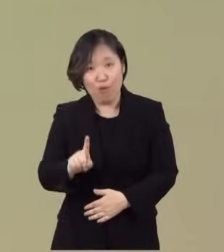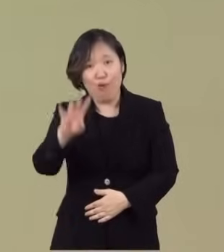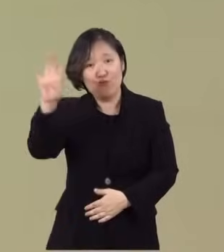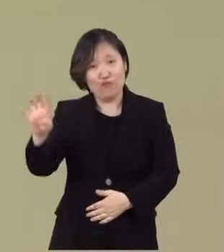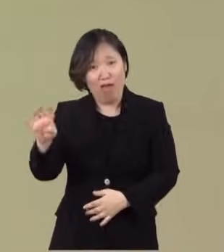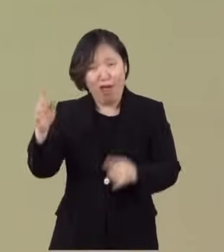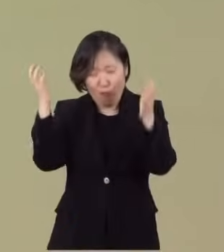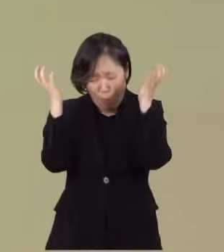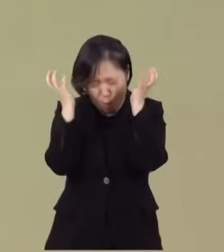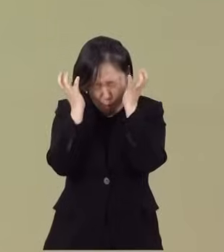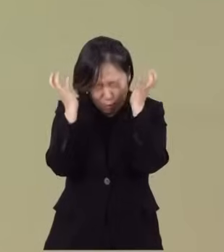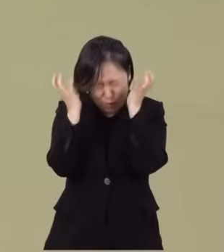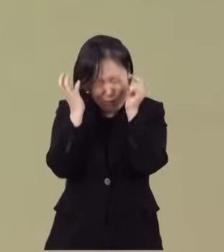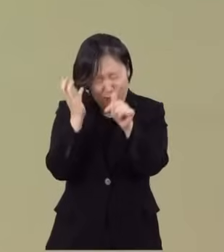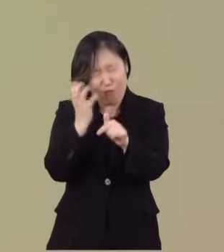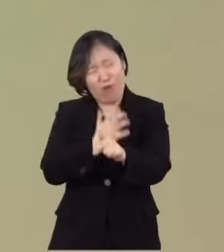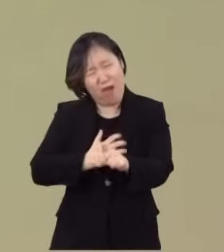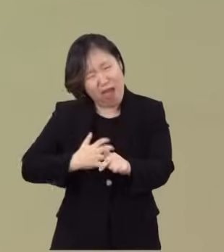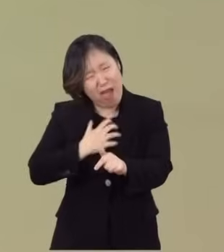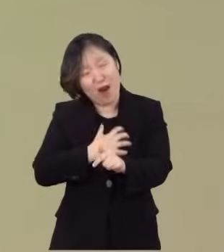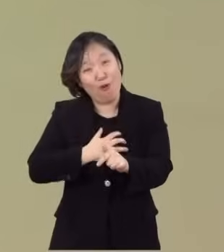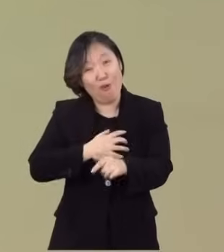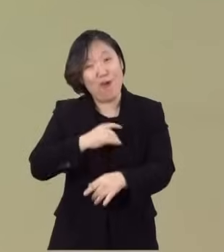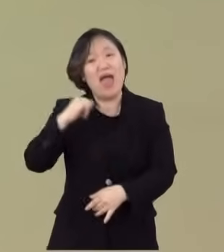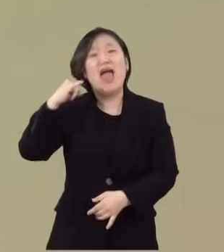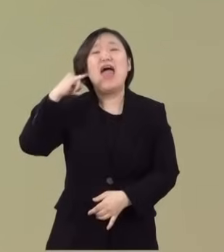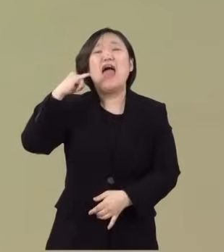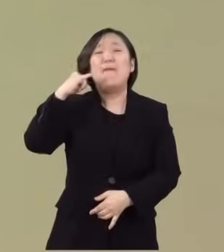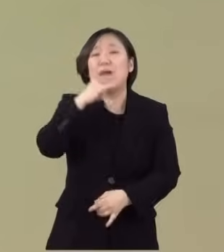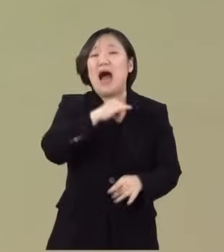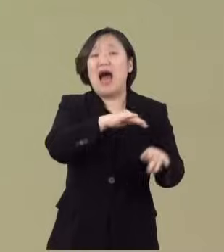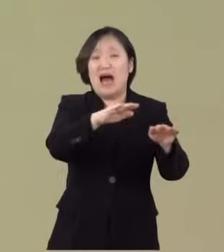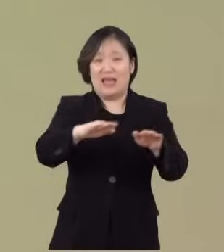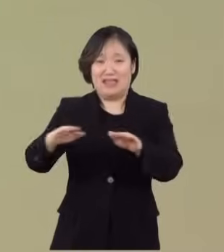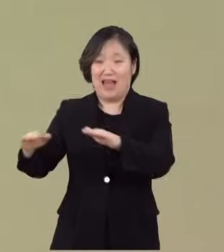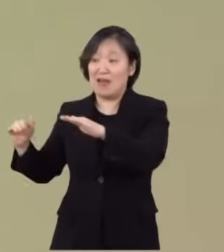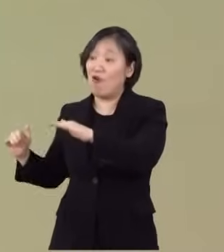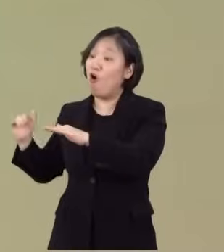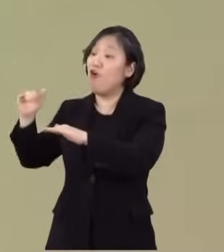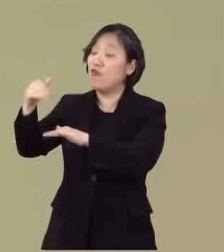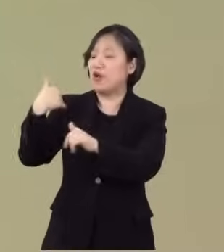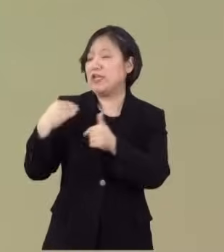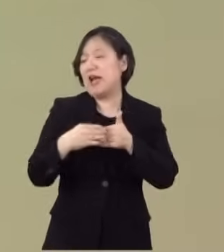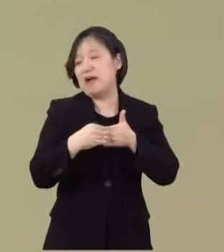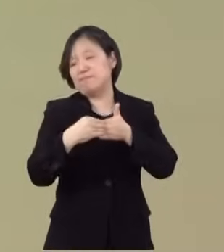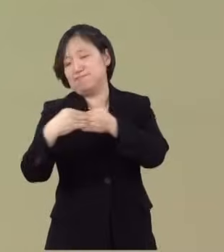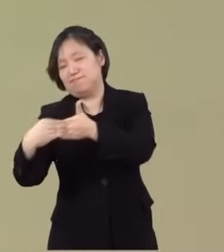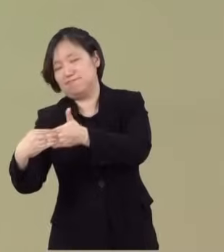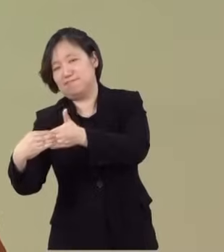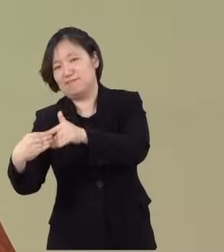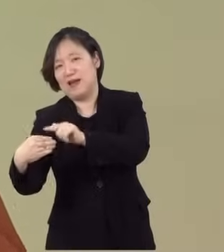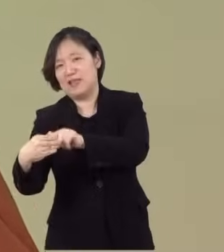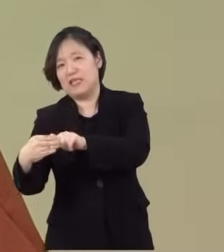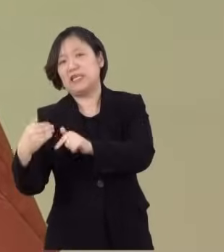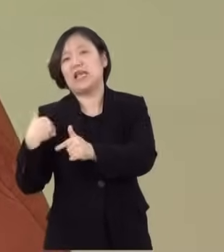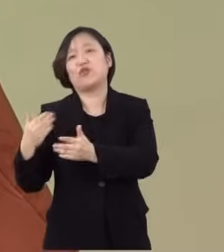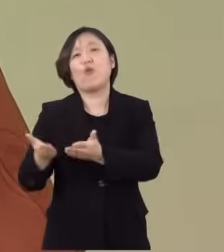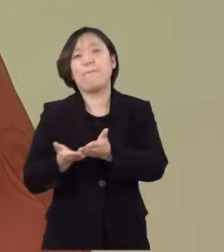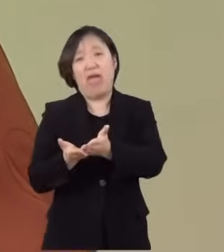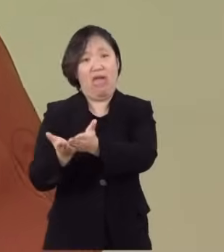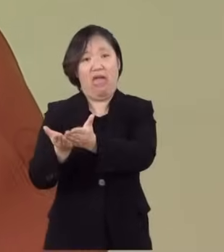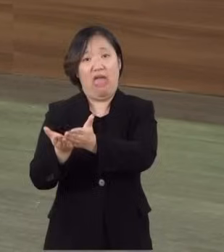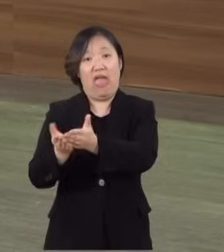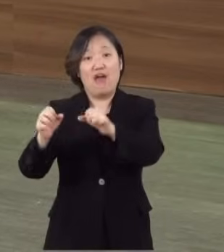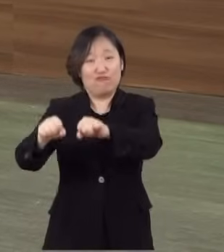괴로움의 바다를 건너게 해주는 진리의 사이요라고 부처님이